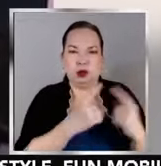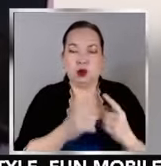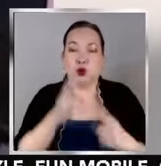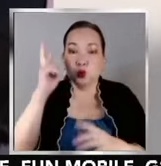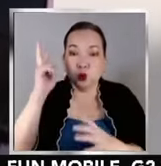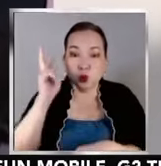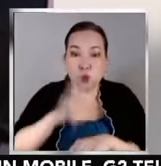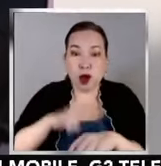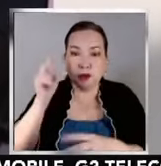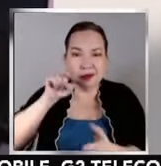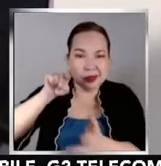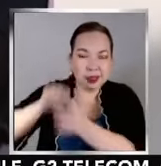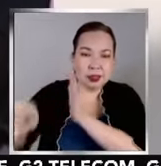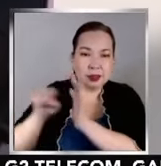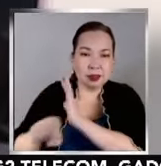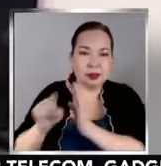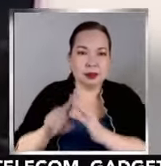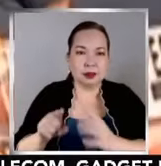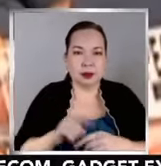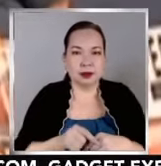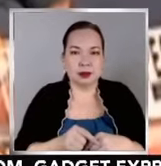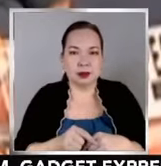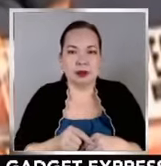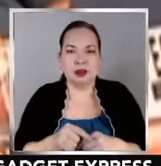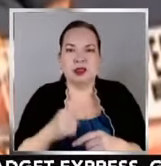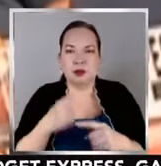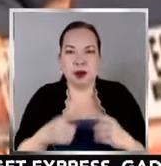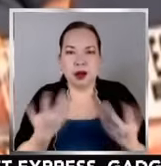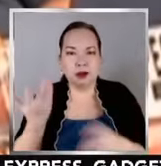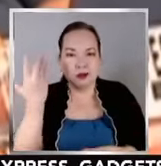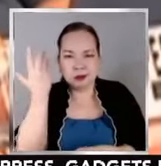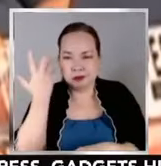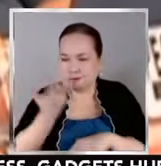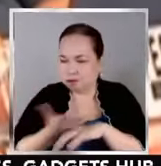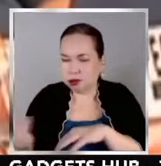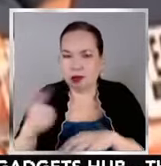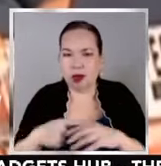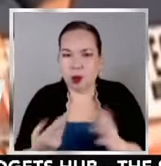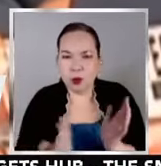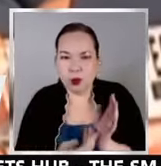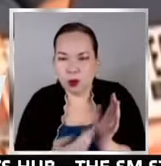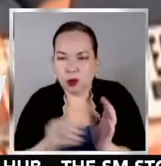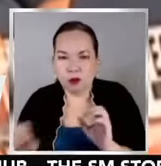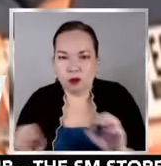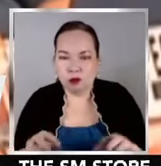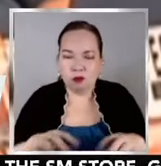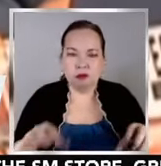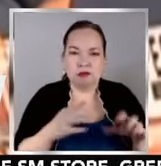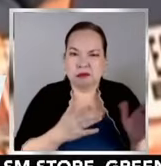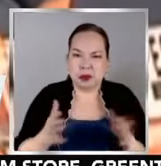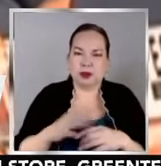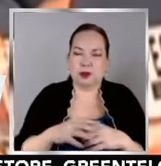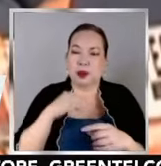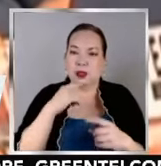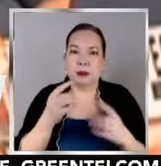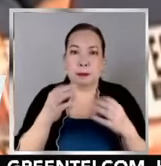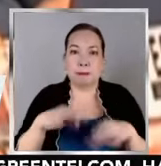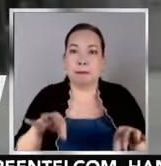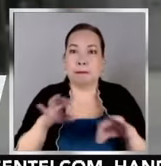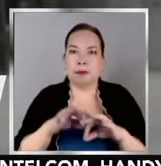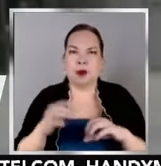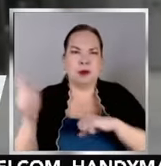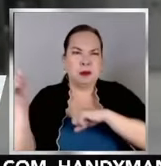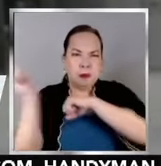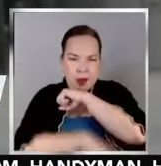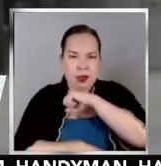at meron pa siyang isa, yung planting of evidence. Mahalaga raw ang paggawad ng parusa sa mga sangkot para hindi mapamarisan